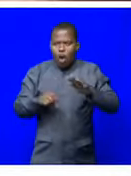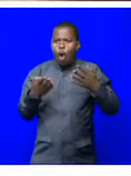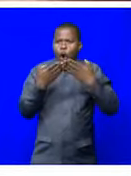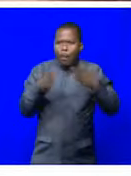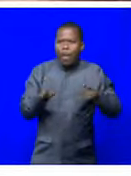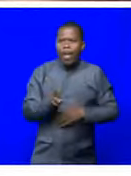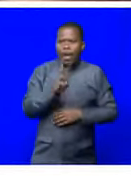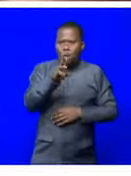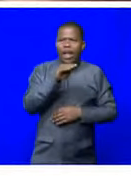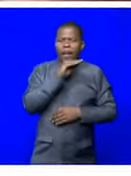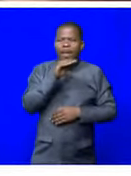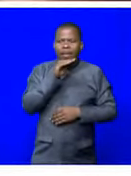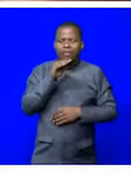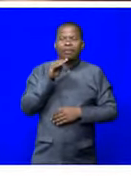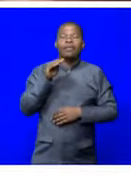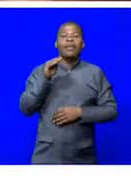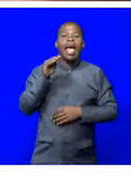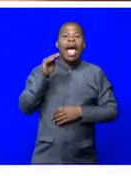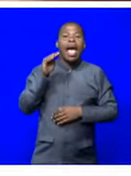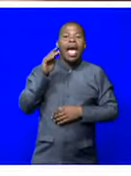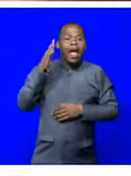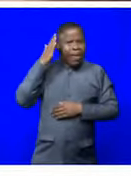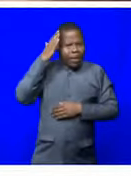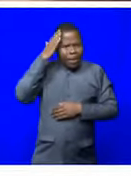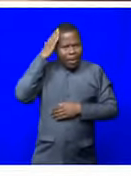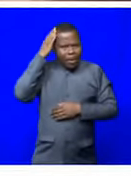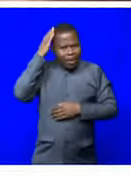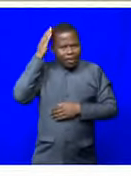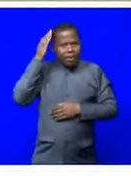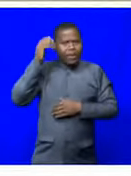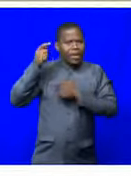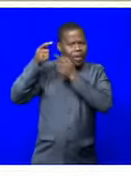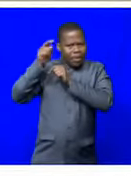inwele leletifakwako iyati producer